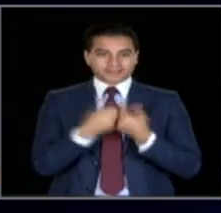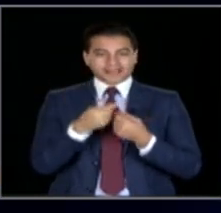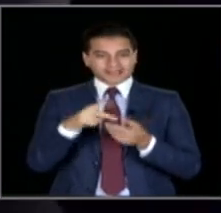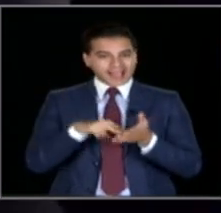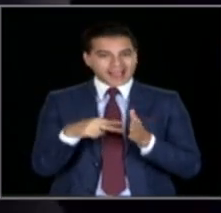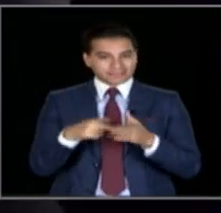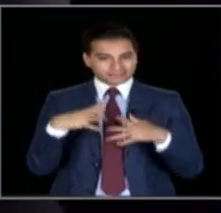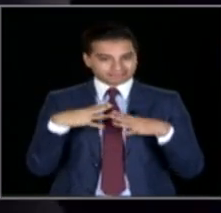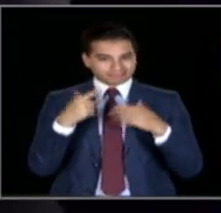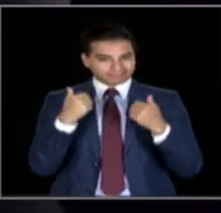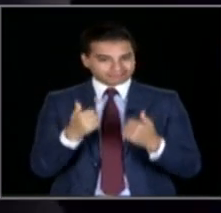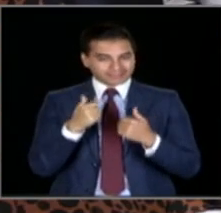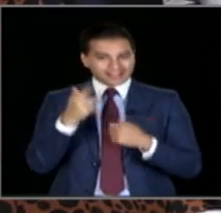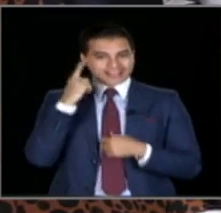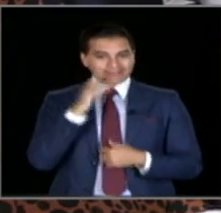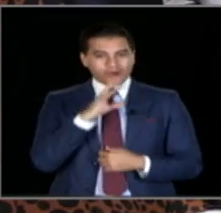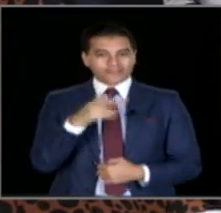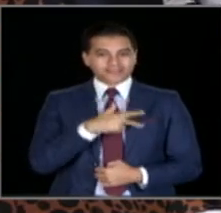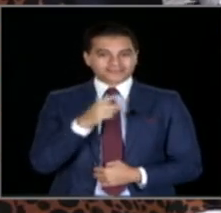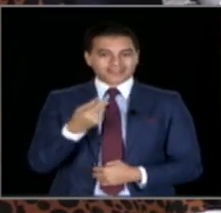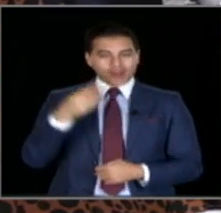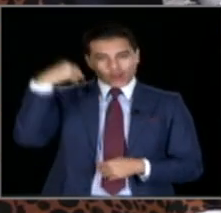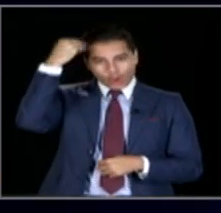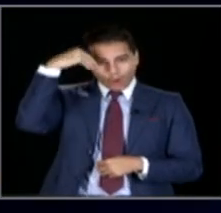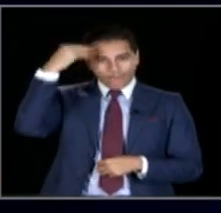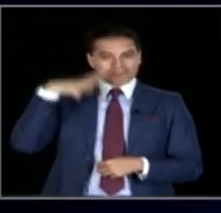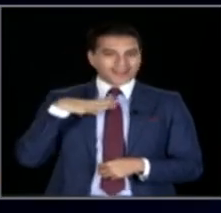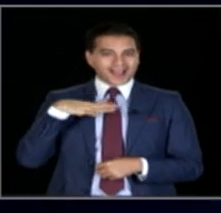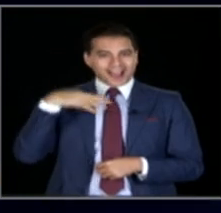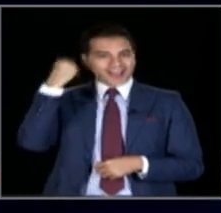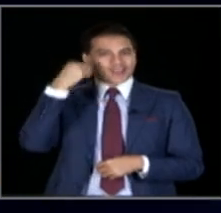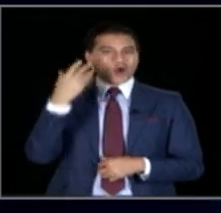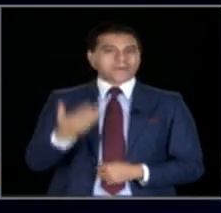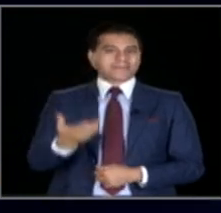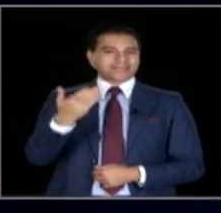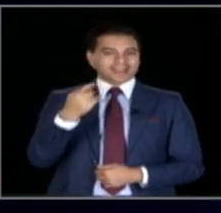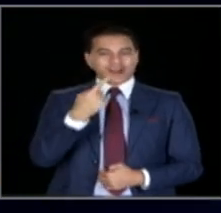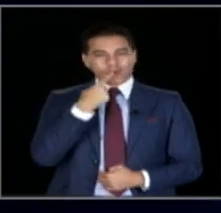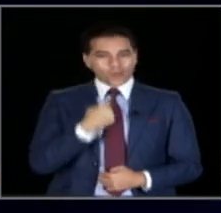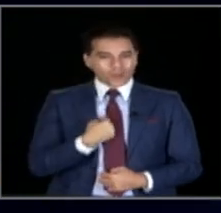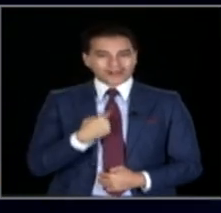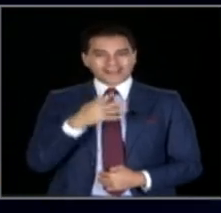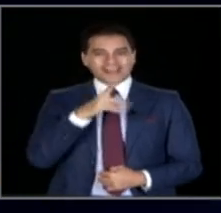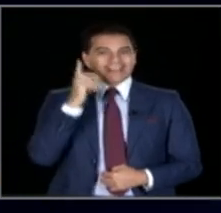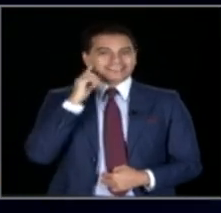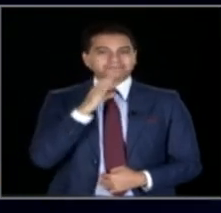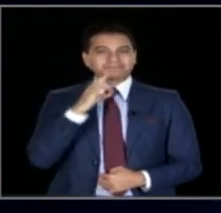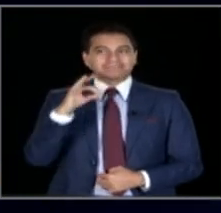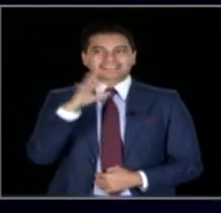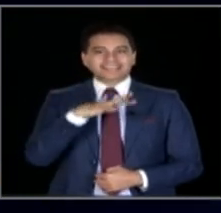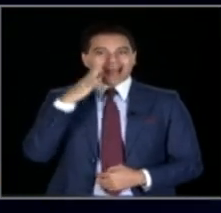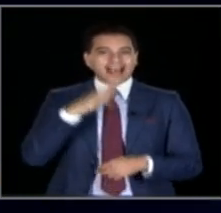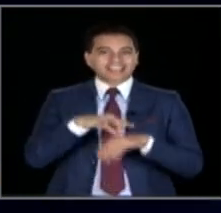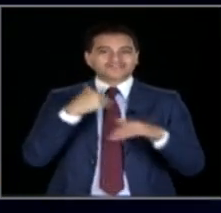كويس الحمد لله. كان لقبك ايه؟ العمدة. العمدة. قول لي بقى اللقب ده عمل معاك